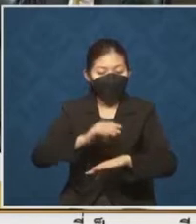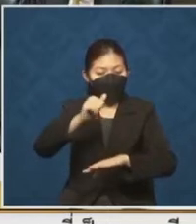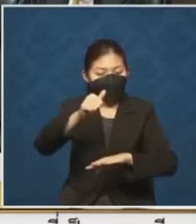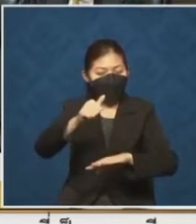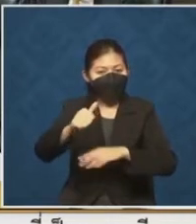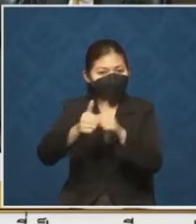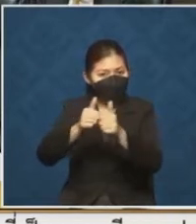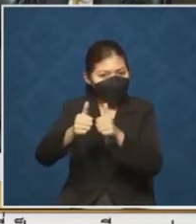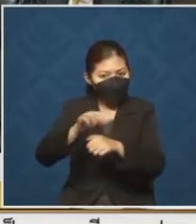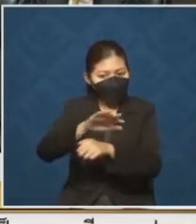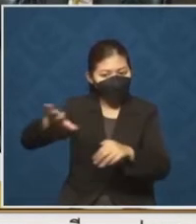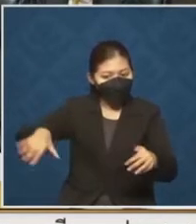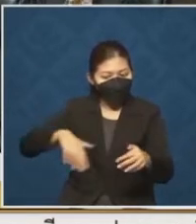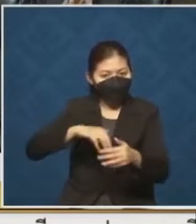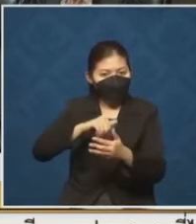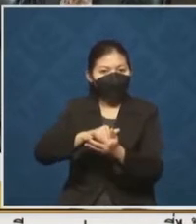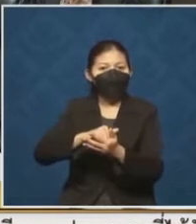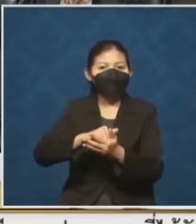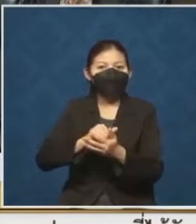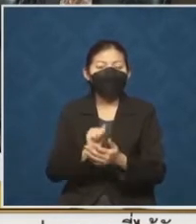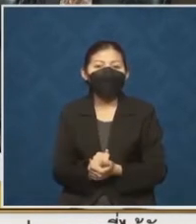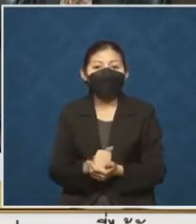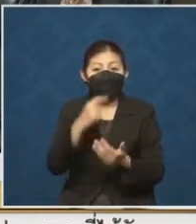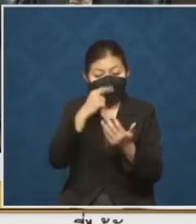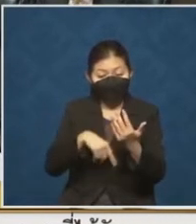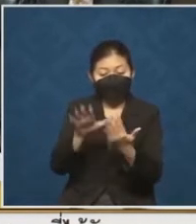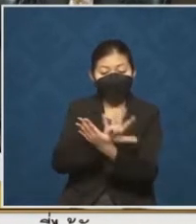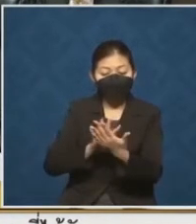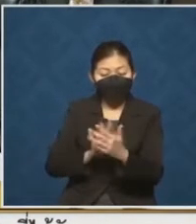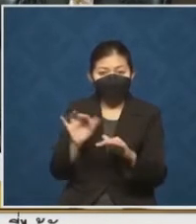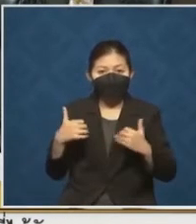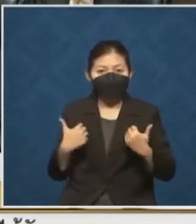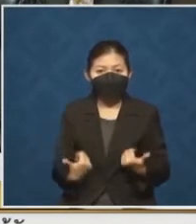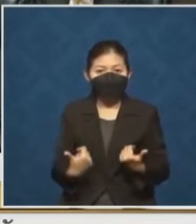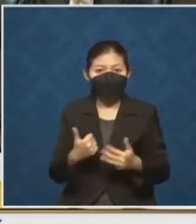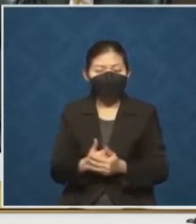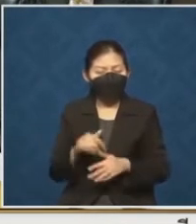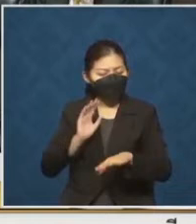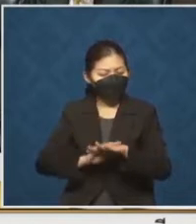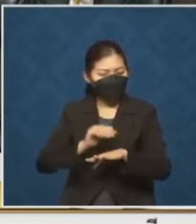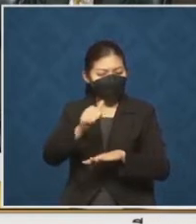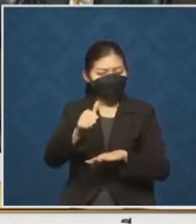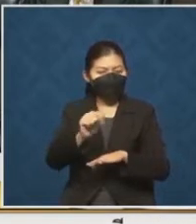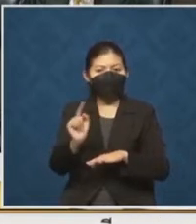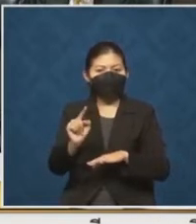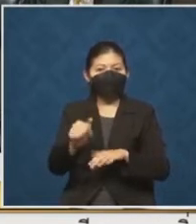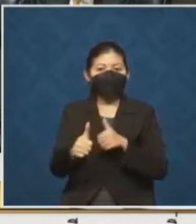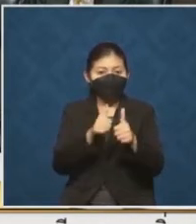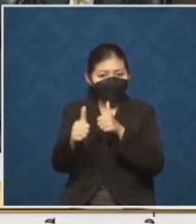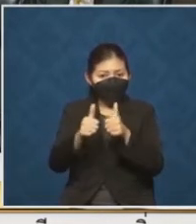แต่ละท่านที่จะพูดอ่อพุ่งไปข้างหน้าครับว่าจะแก้อย่างไรอะไรก็ทอดที่ดีที่ยังสงสัยอยู่ทั้งด้าน